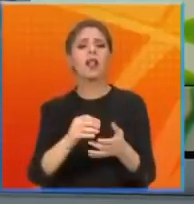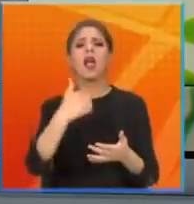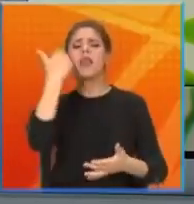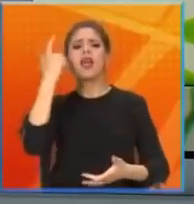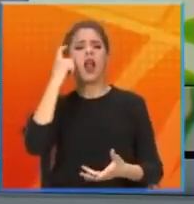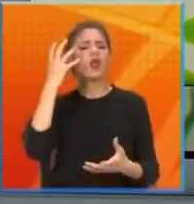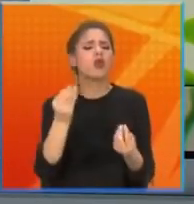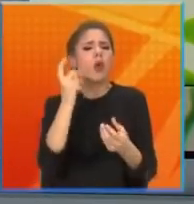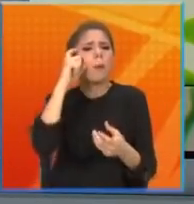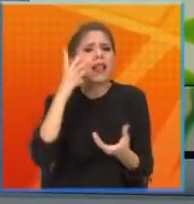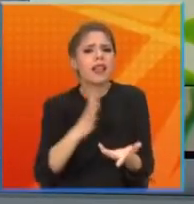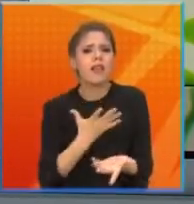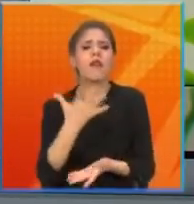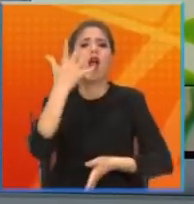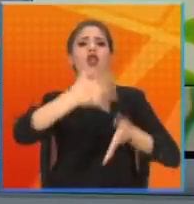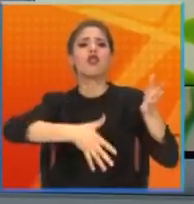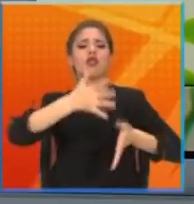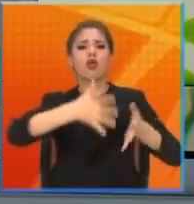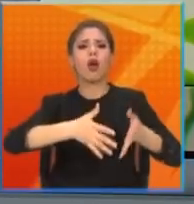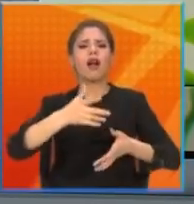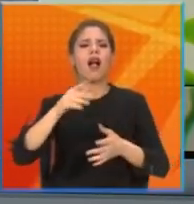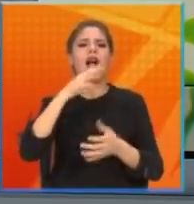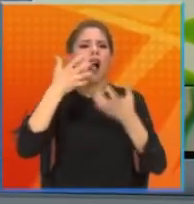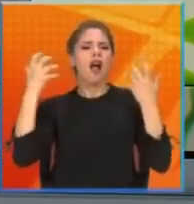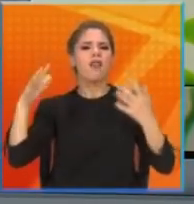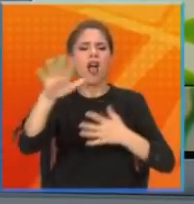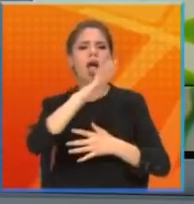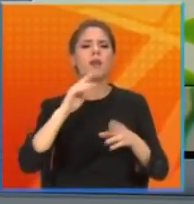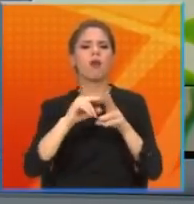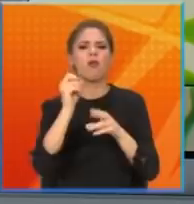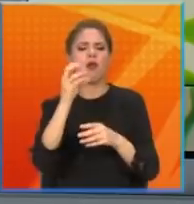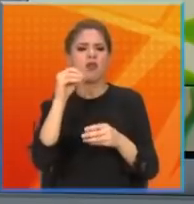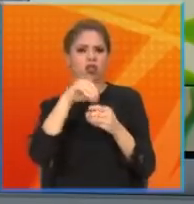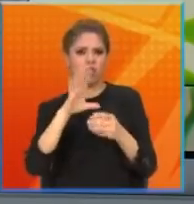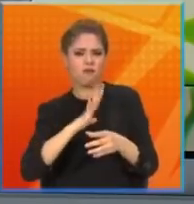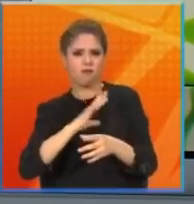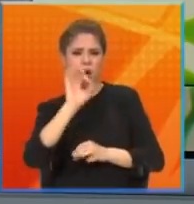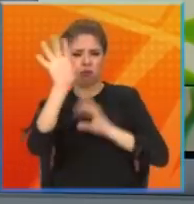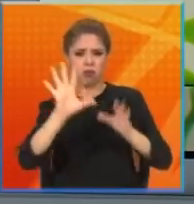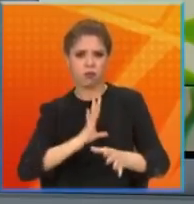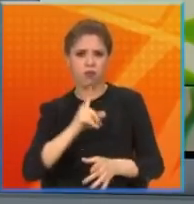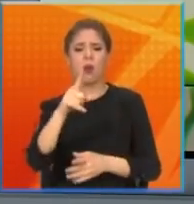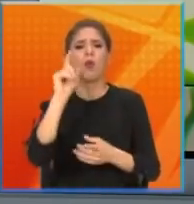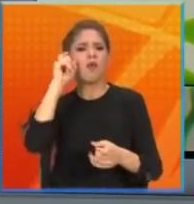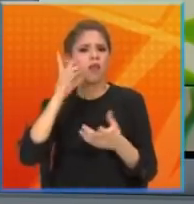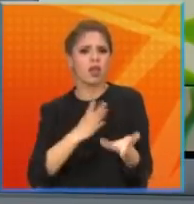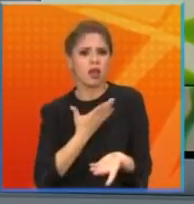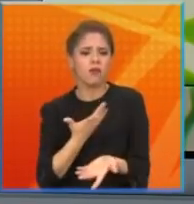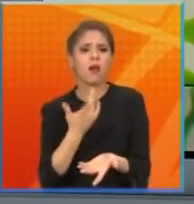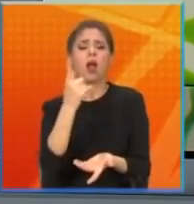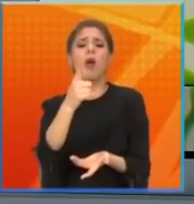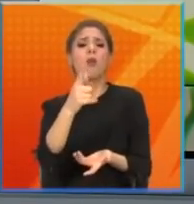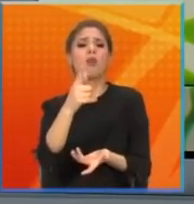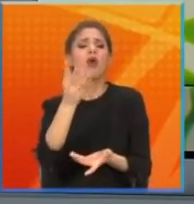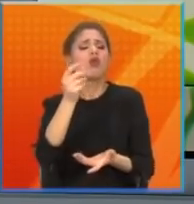Birçok bilgi var. Biri de sokak hayvanlarının taşıyıcı olduğu ve virüsü insanlara bulaştırdığı söylenisi. Çok